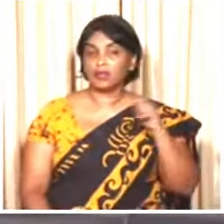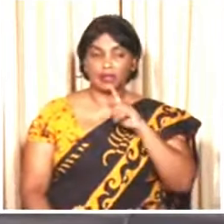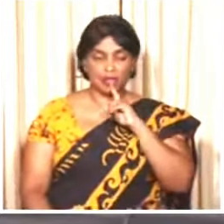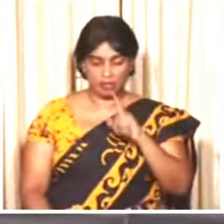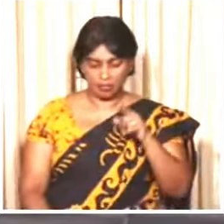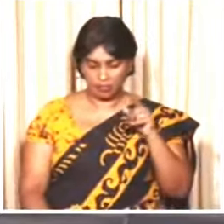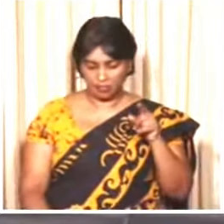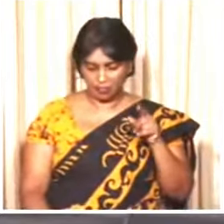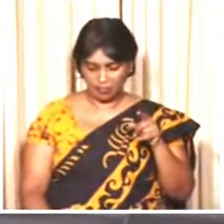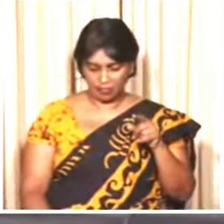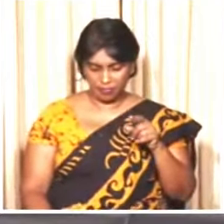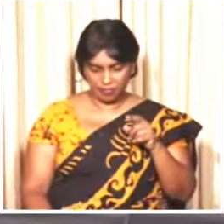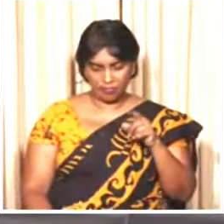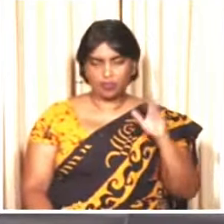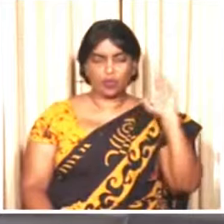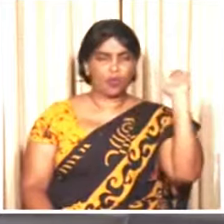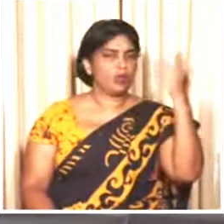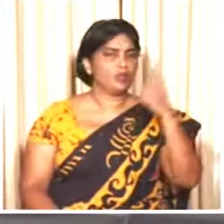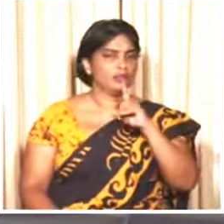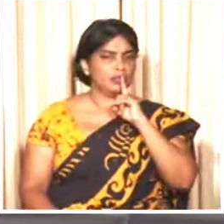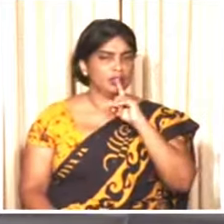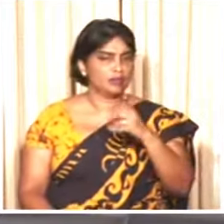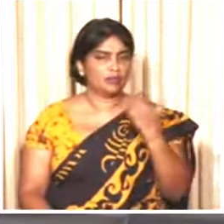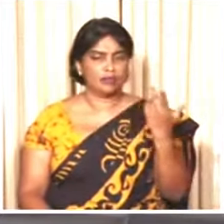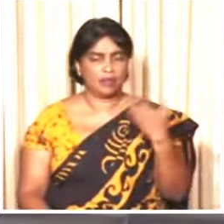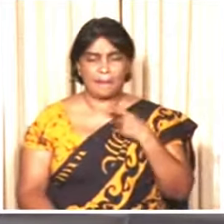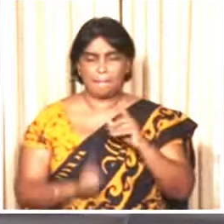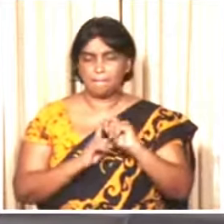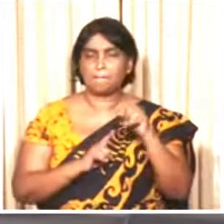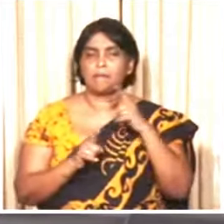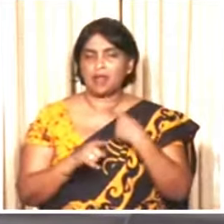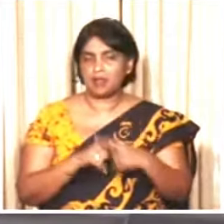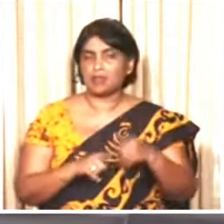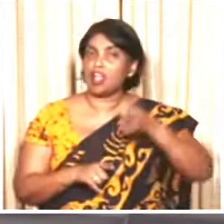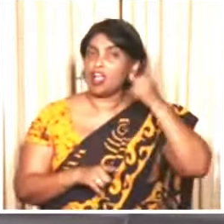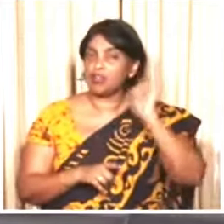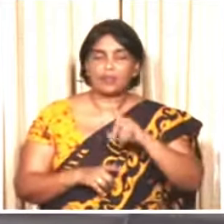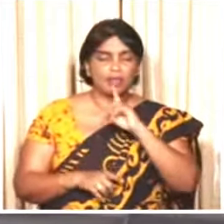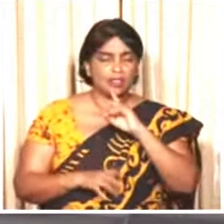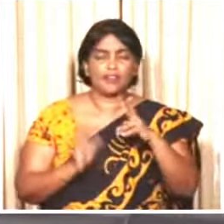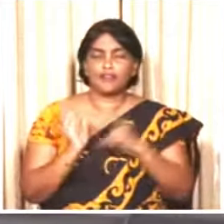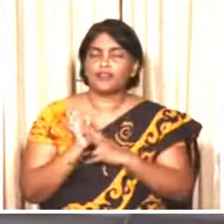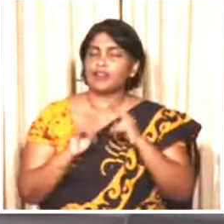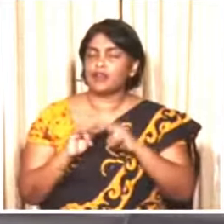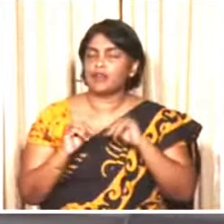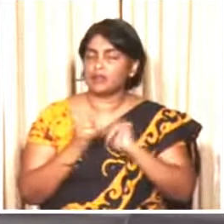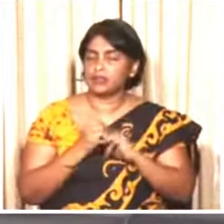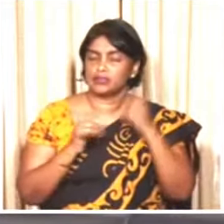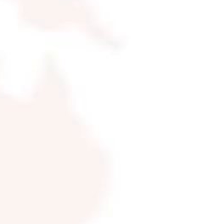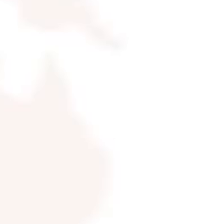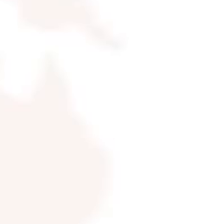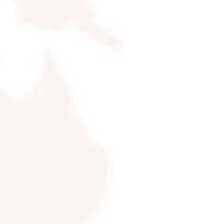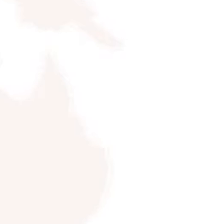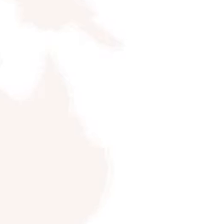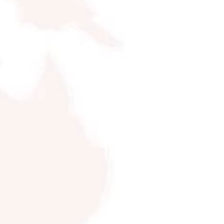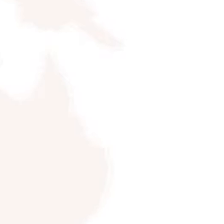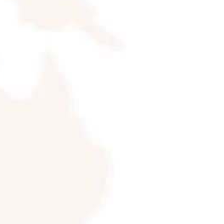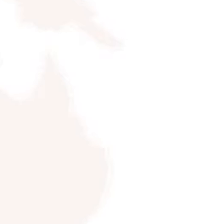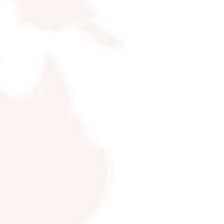මෙතුමා කියපු එක වුණත් කොහෙවත් එතනදි කියවන්නේ නැහැ නේ මම පාර්ලිමේන්තුවේ අනුමත කෙරුවා කියලා. ඒ VFS එක ගැන කතා කරපු එක.